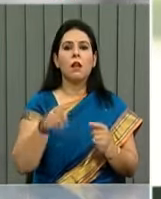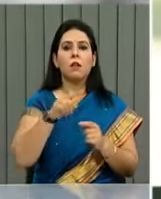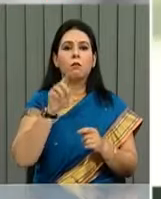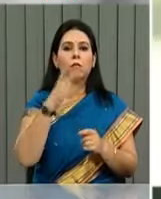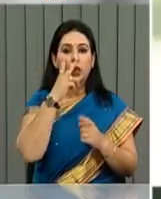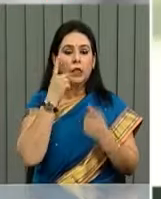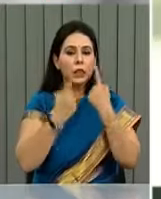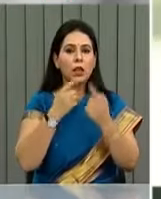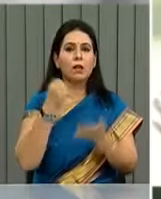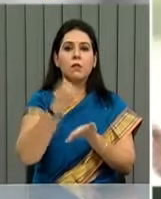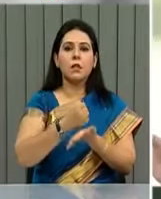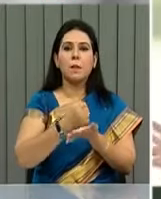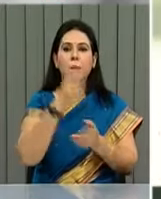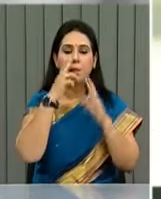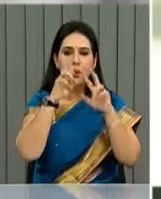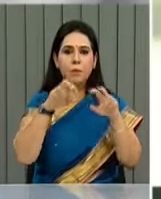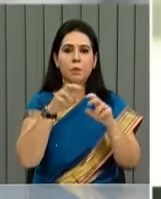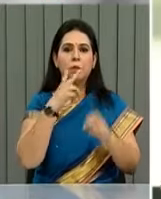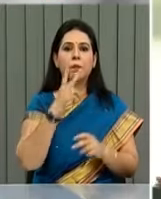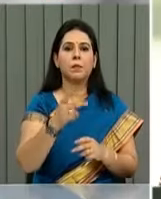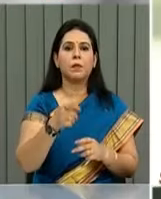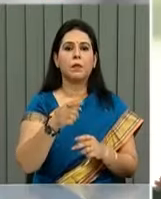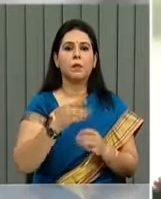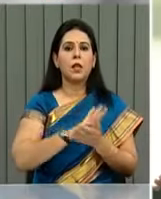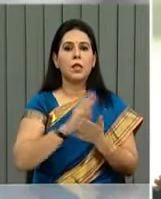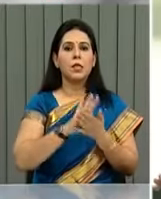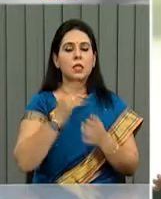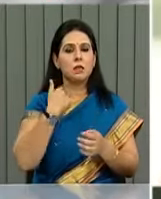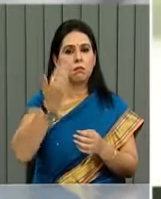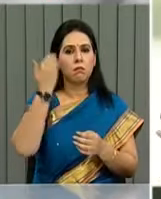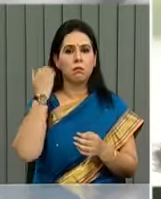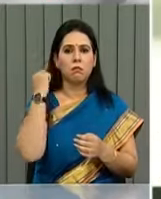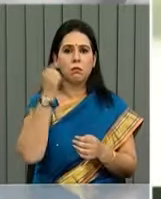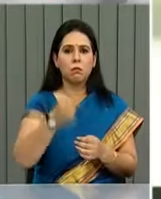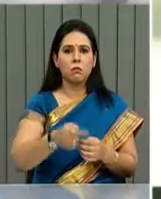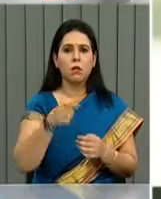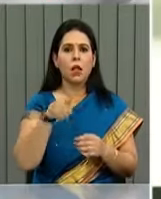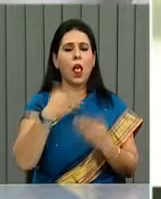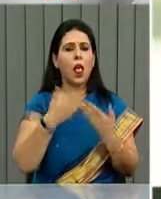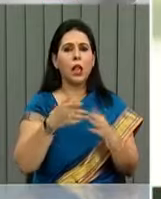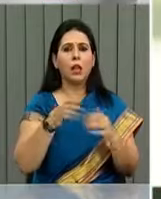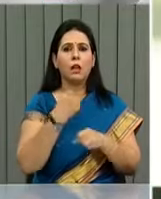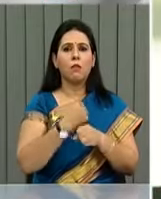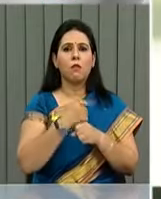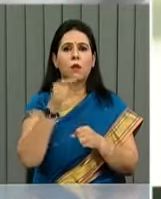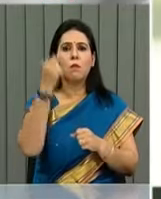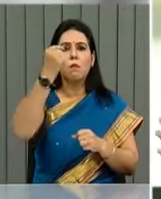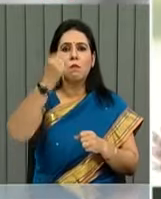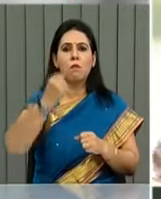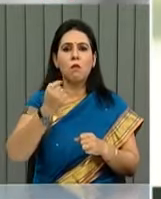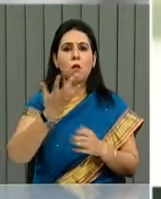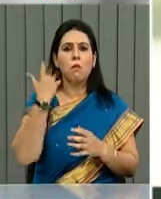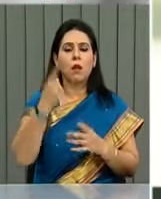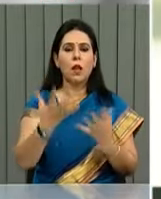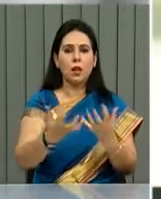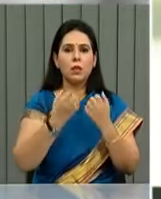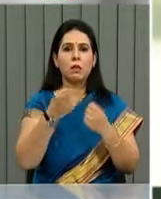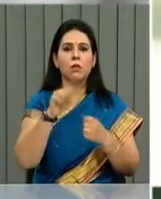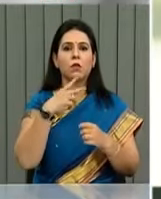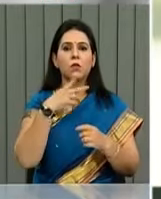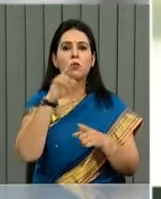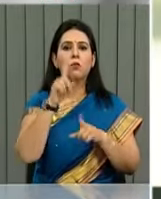अंकुश लगता है। मुझे नहीं लगता कि इतिहास में इस देश में कभी किसी सरकार ने इतने कदम उठाए होंगे जो पिछले दो वर्षों में हम